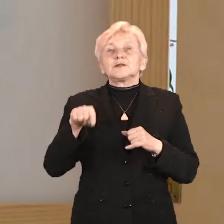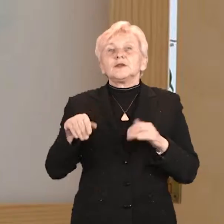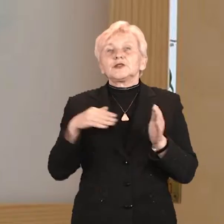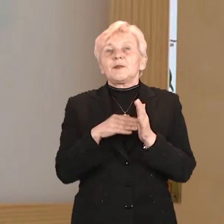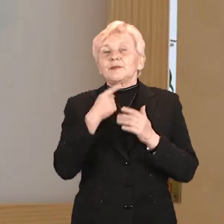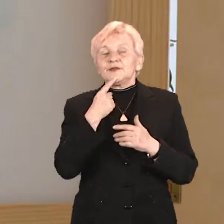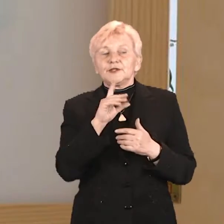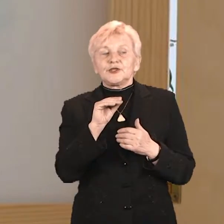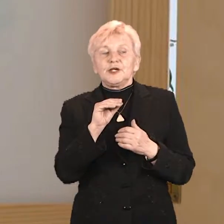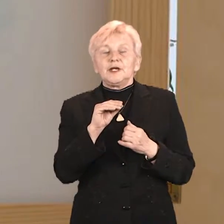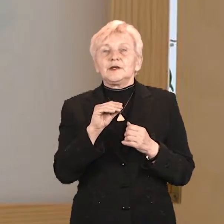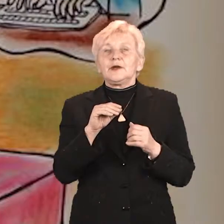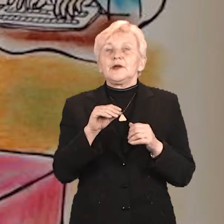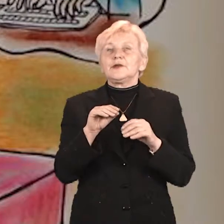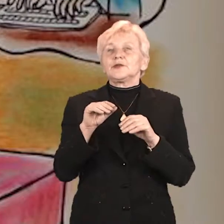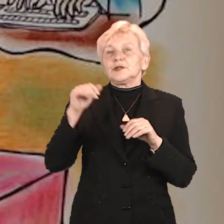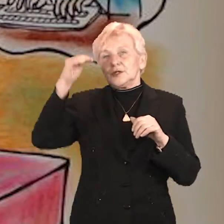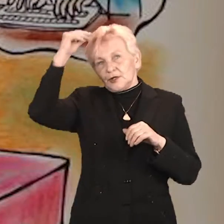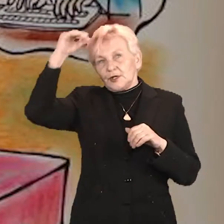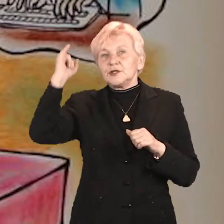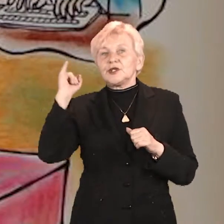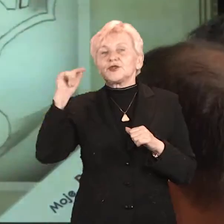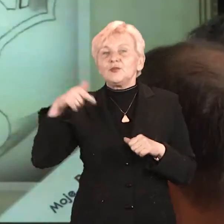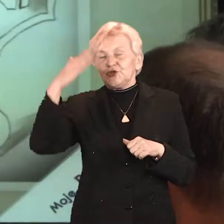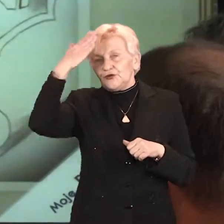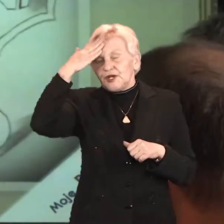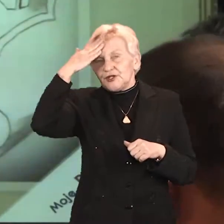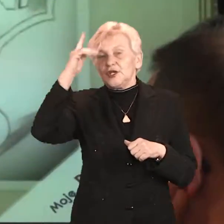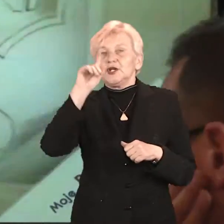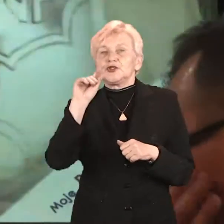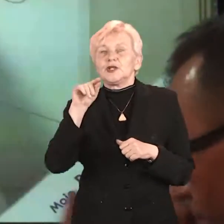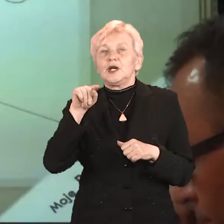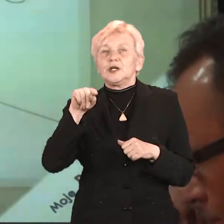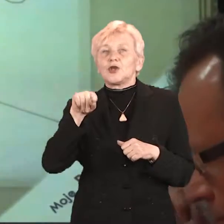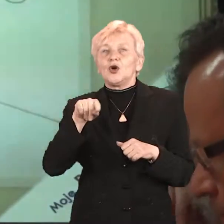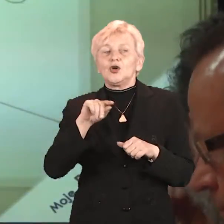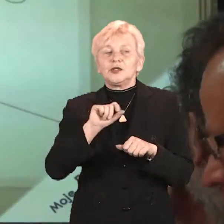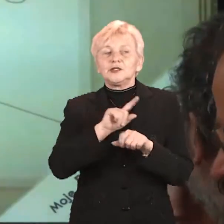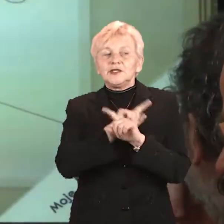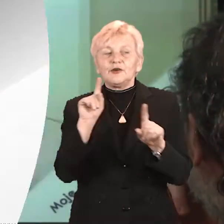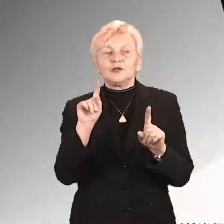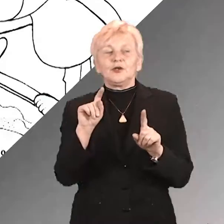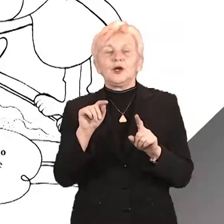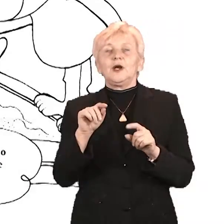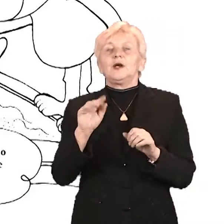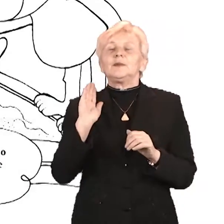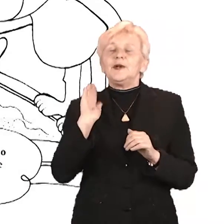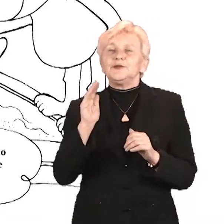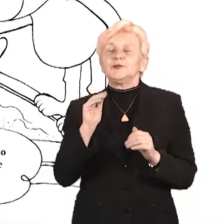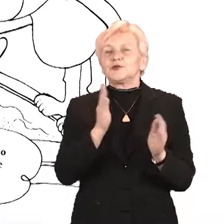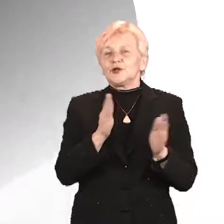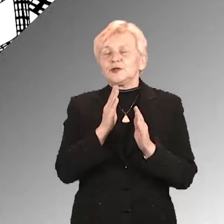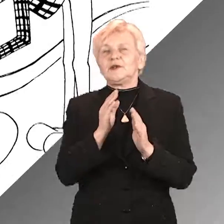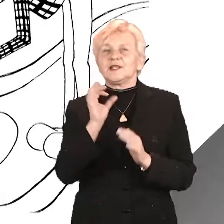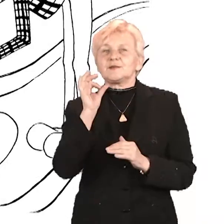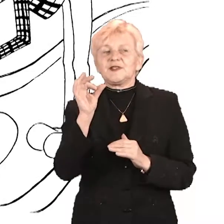przekraczają dopuszczalne granice i jak reagować w sytuacji zagrożenia. Taka edukacja najmłodszych w ramach kampanii prowadzona będzie z wykorzystaniem